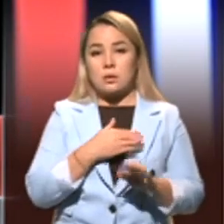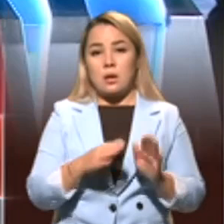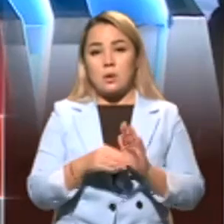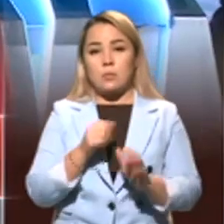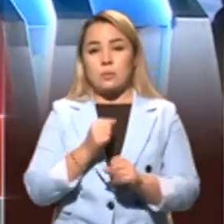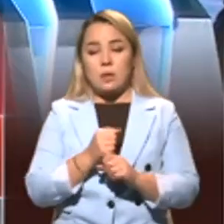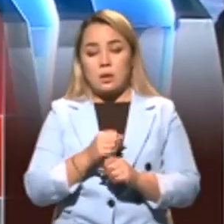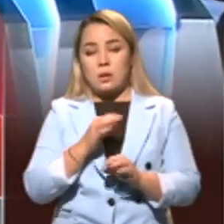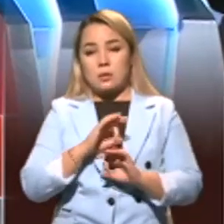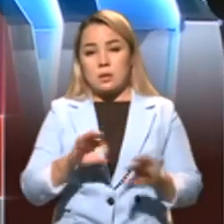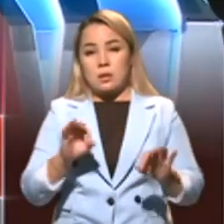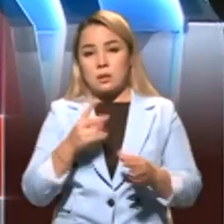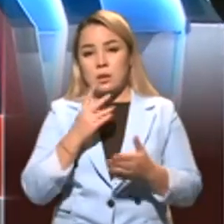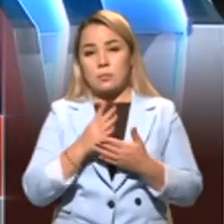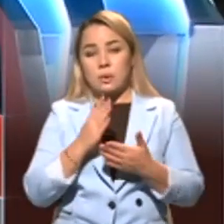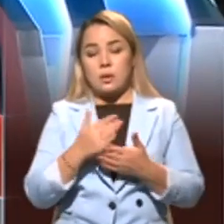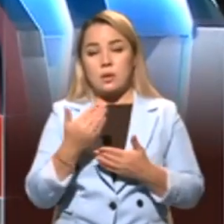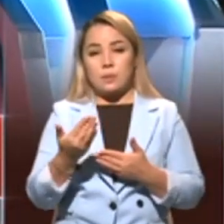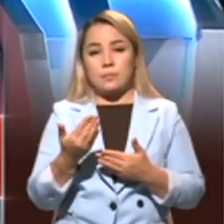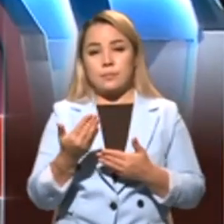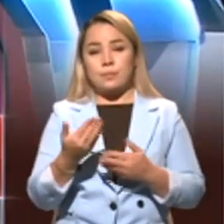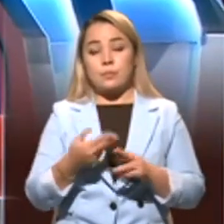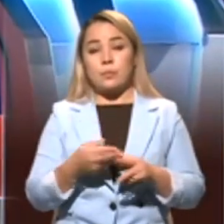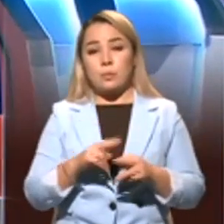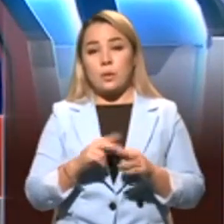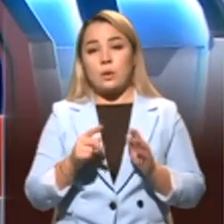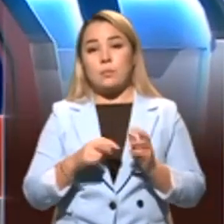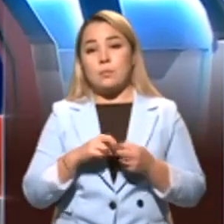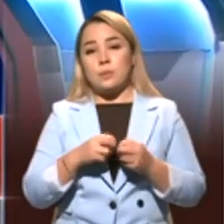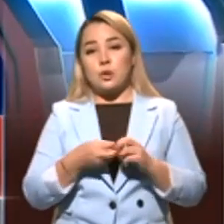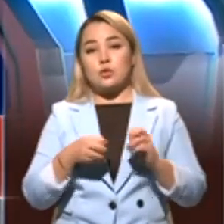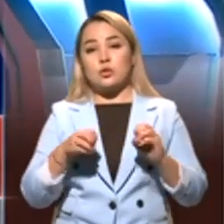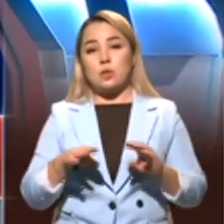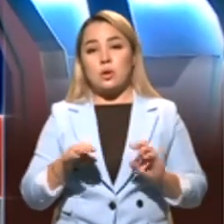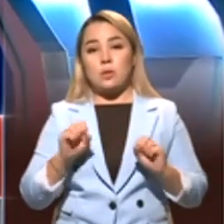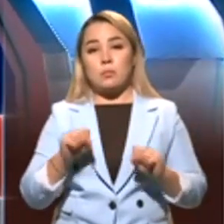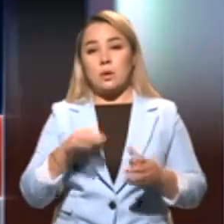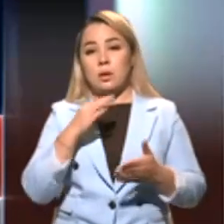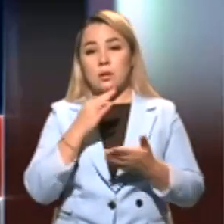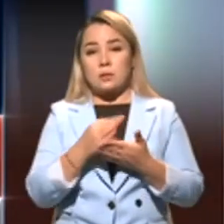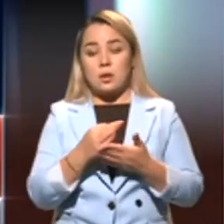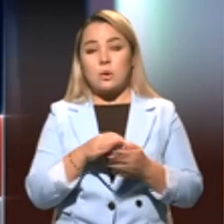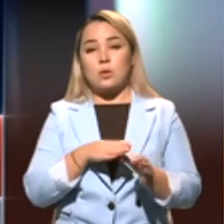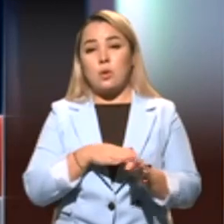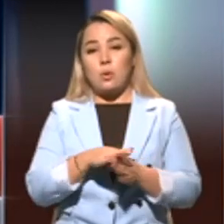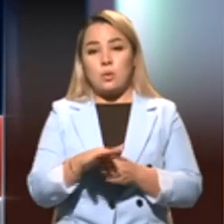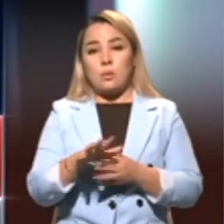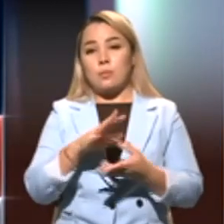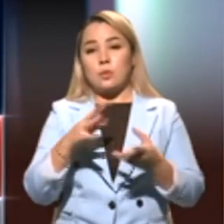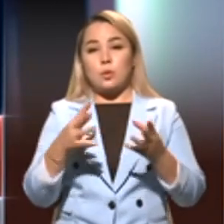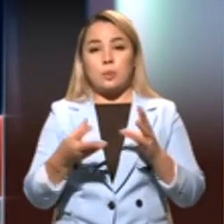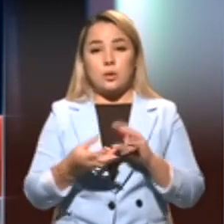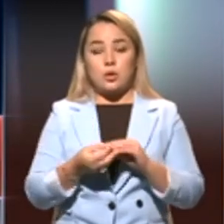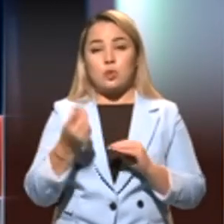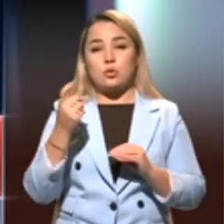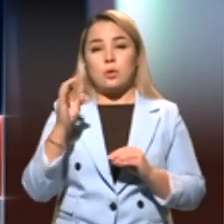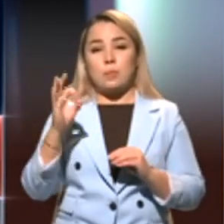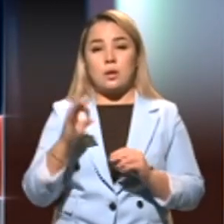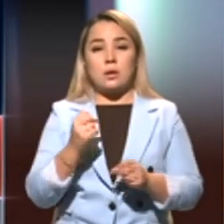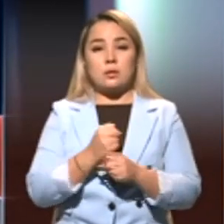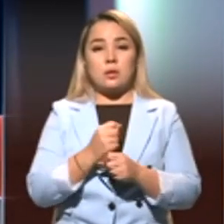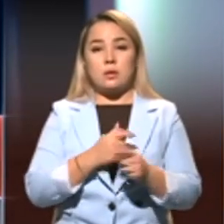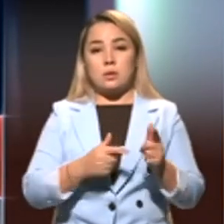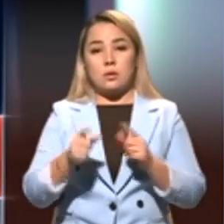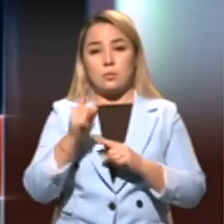тапса қар жанады дейді қазақ бабамыз. Бұны мәселесін шешуге болатындығын толук түбөгүйлү 100% чечилмесе